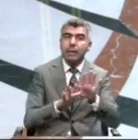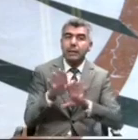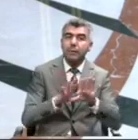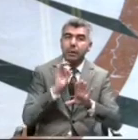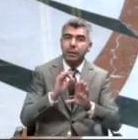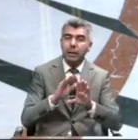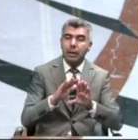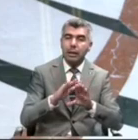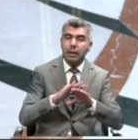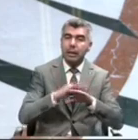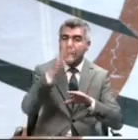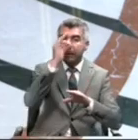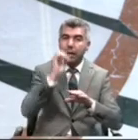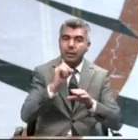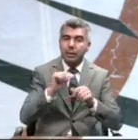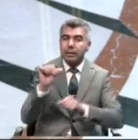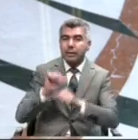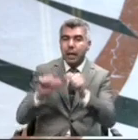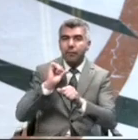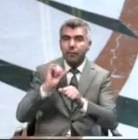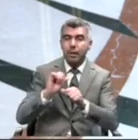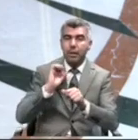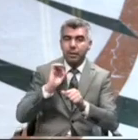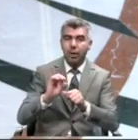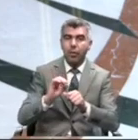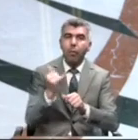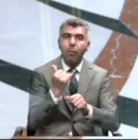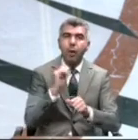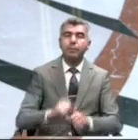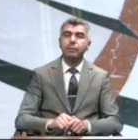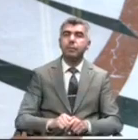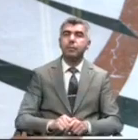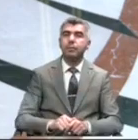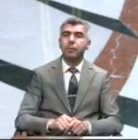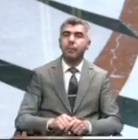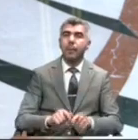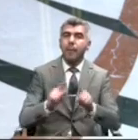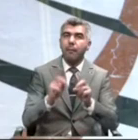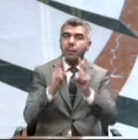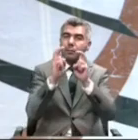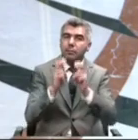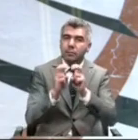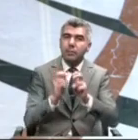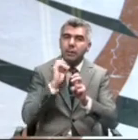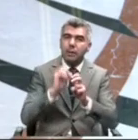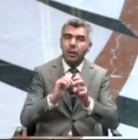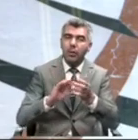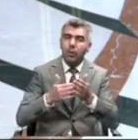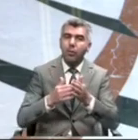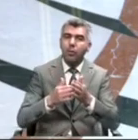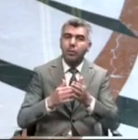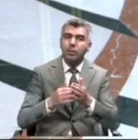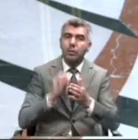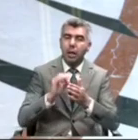سياسه النقديه الامل والهدف منها انه يقلص شي شويه من